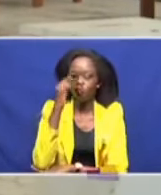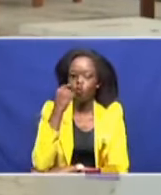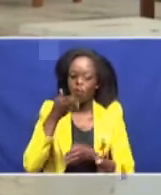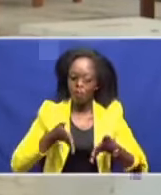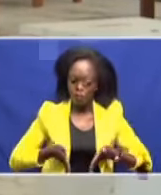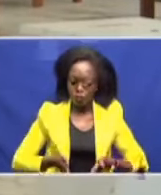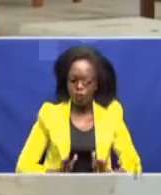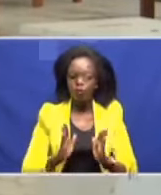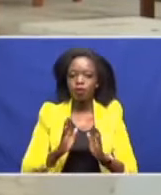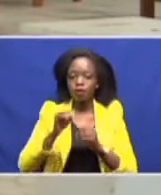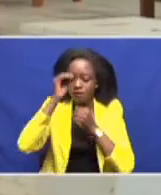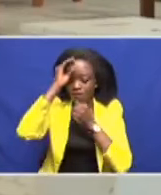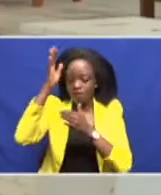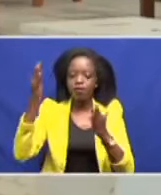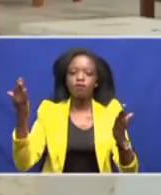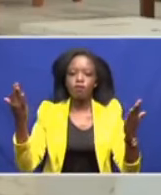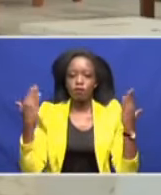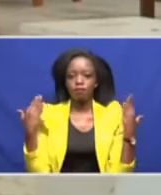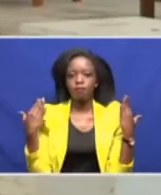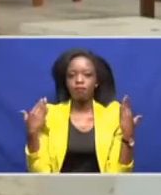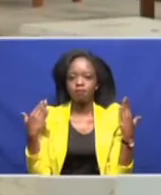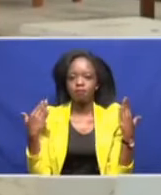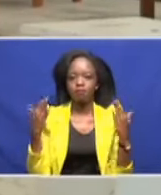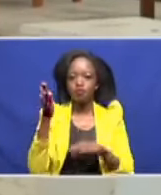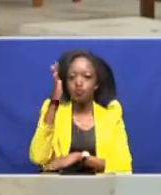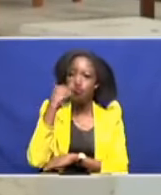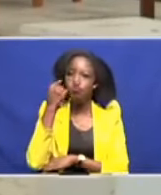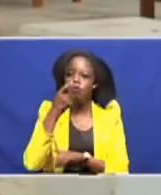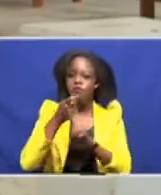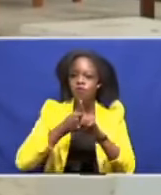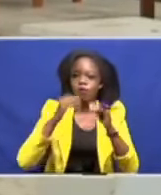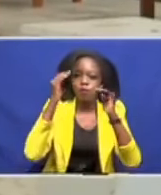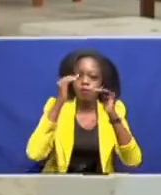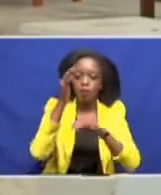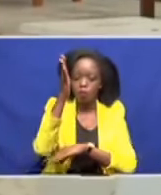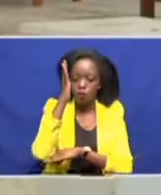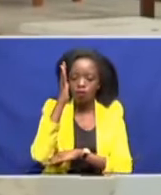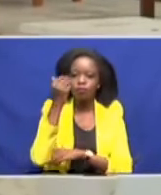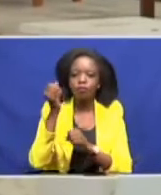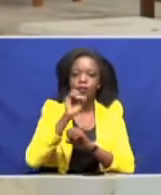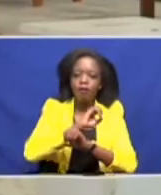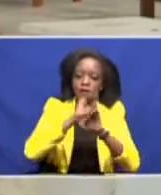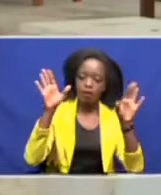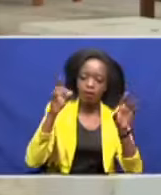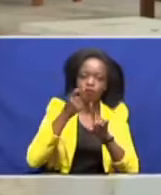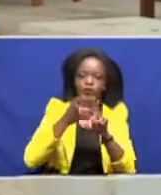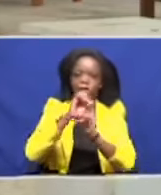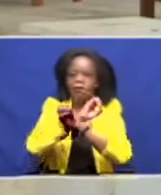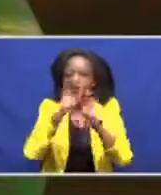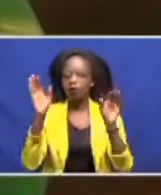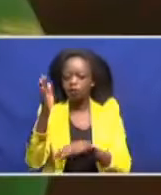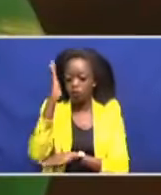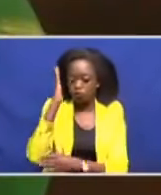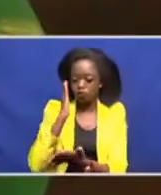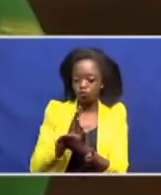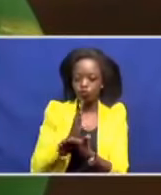aliyezaliwa kwa Baba tangu milele yote, Mungu aliyetoka kwa Mungu, mwanga kwa mwanga, Mungu kweli